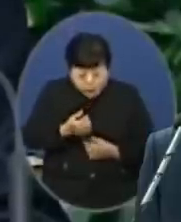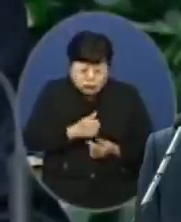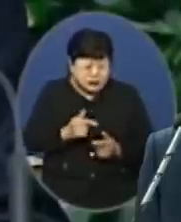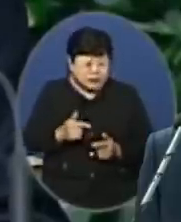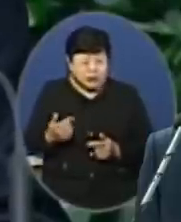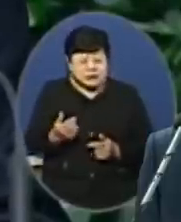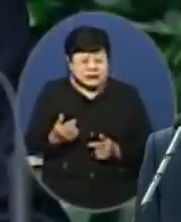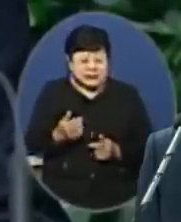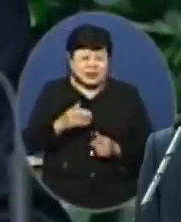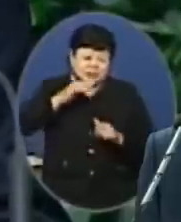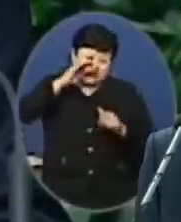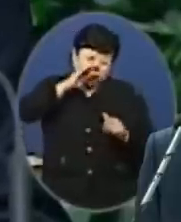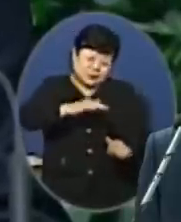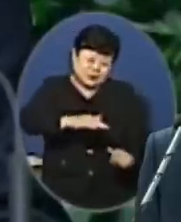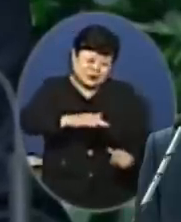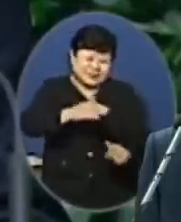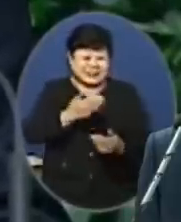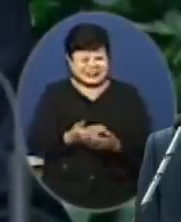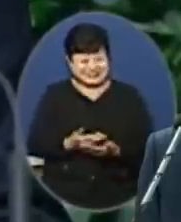않게 해주시옵소서.